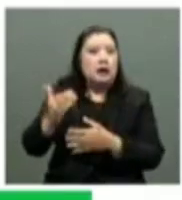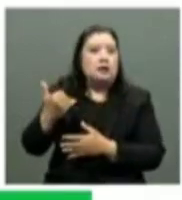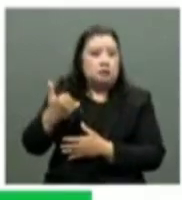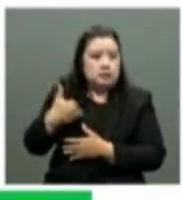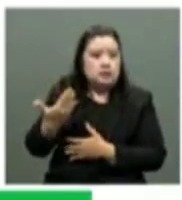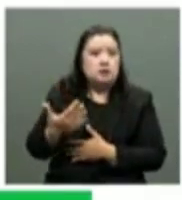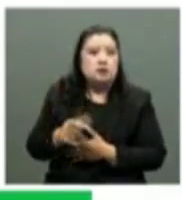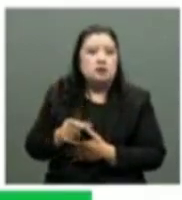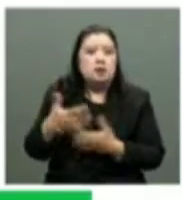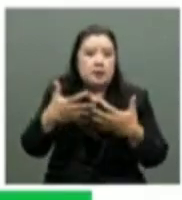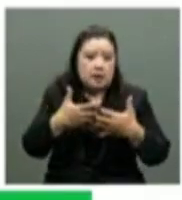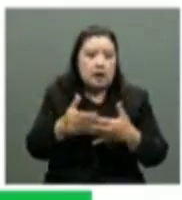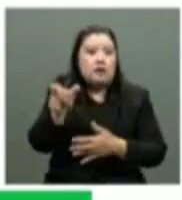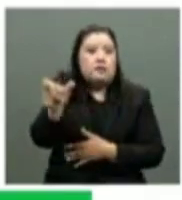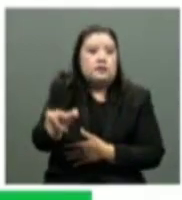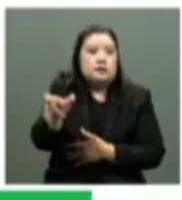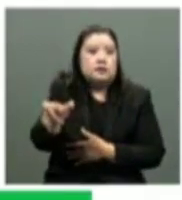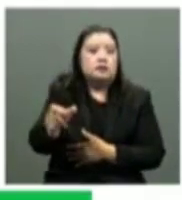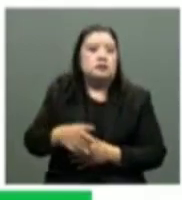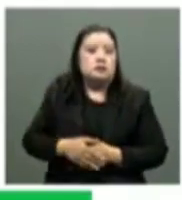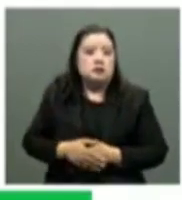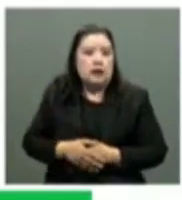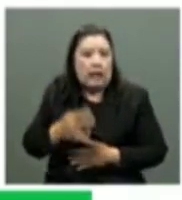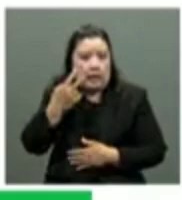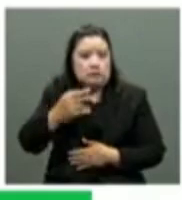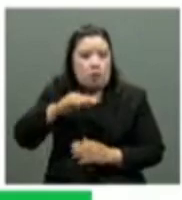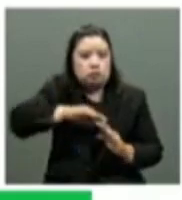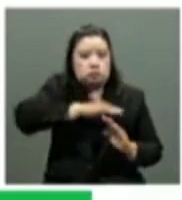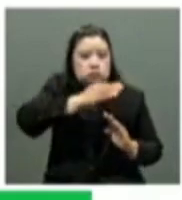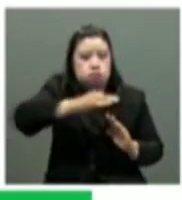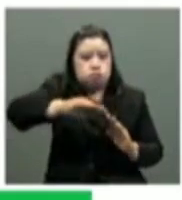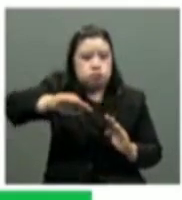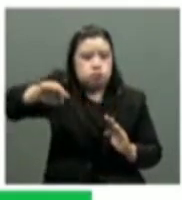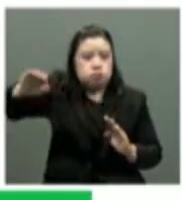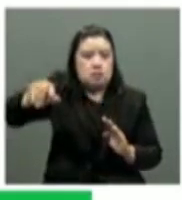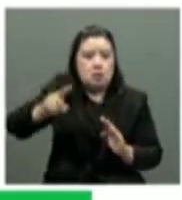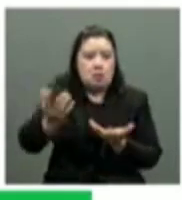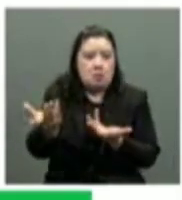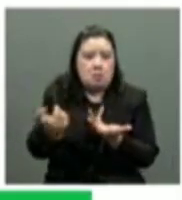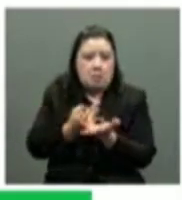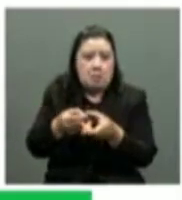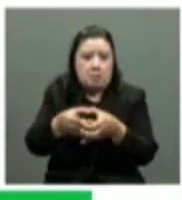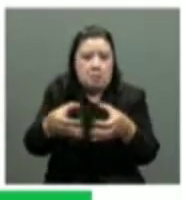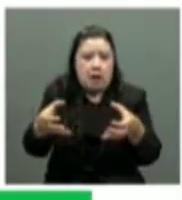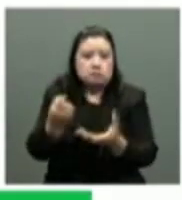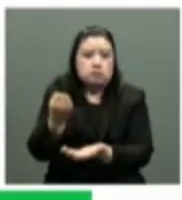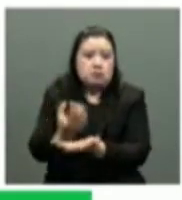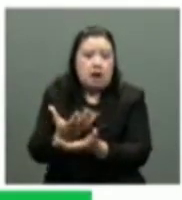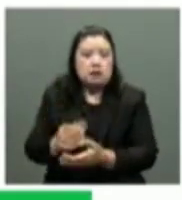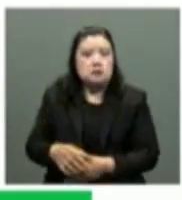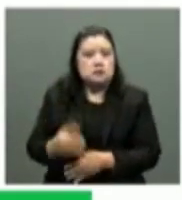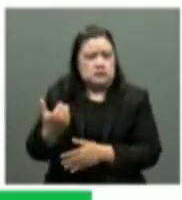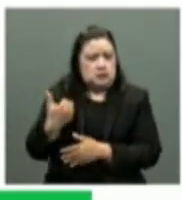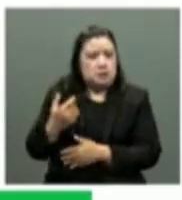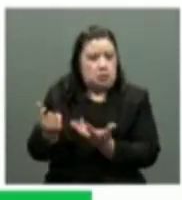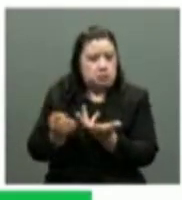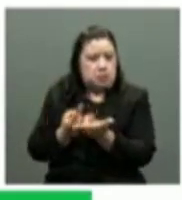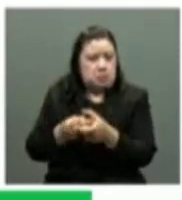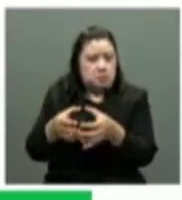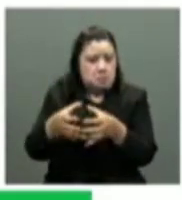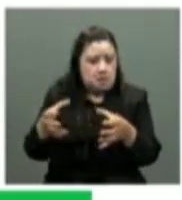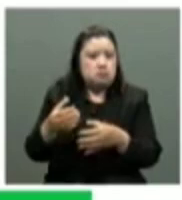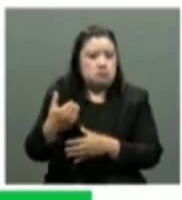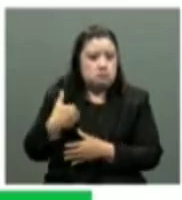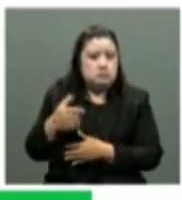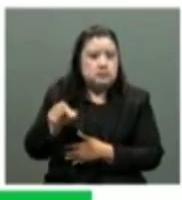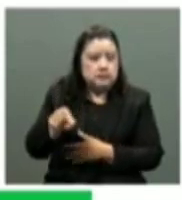ศสเยอรมันทั้งหลายเมื่อกี้นี้พูดแล้วว่าตัวเลขชันขึ้นไปเรื่อยๆเขายังจะต้องมีตัวเลขสะสมเพิ่มขึ้นไปเรื่อยๆนะครับ